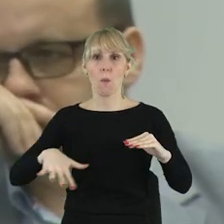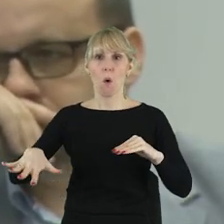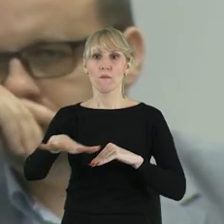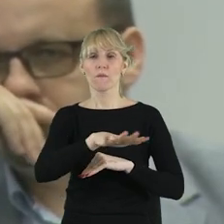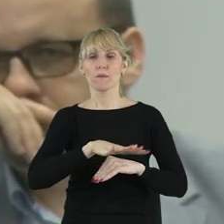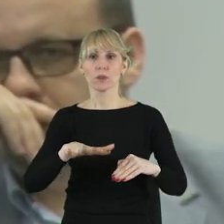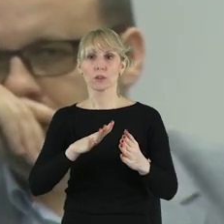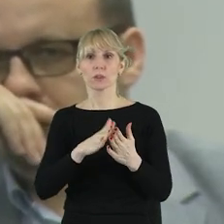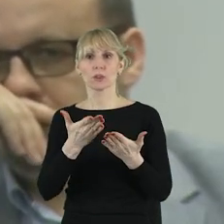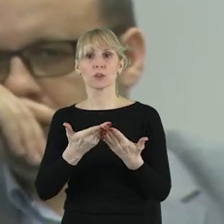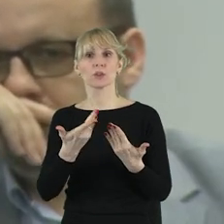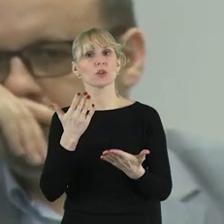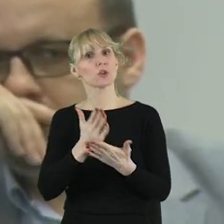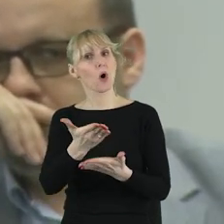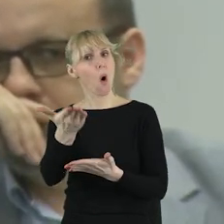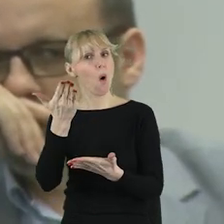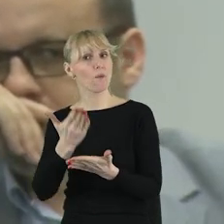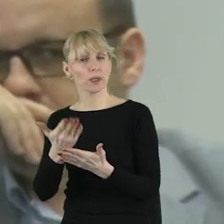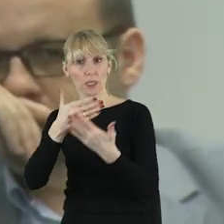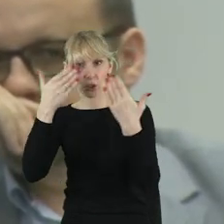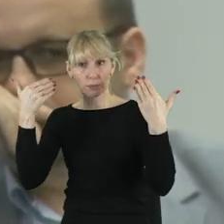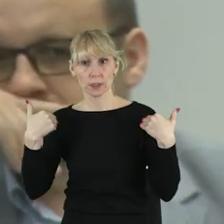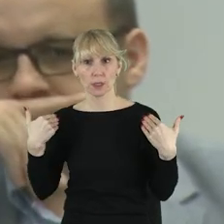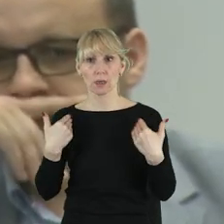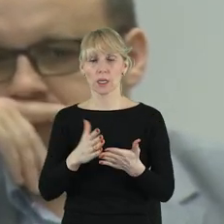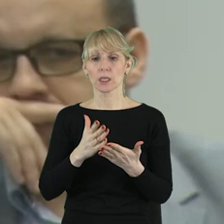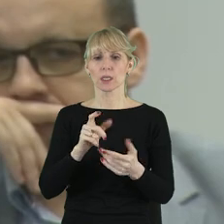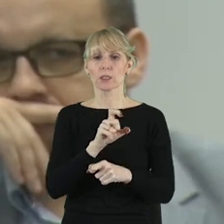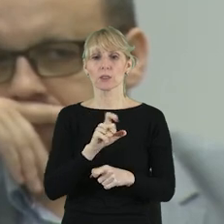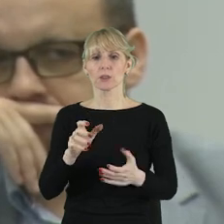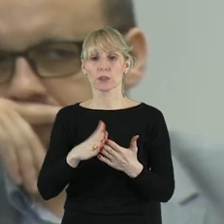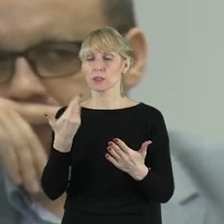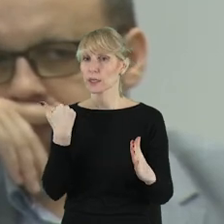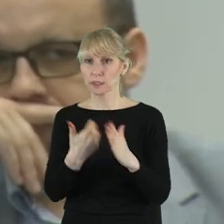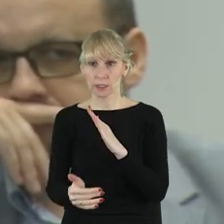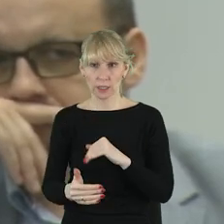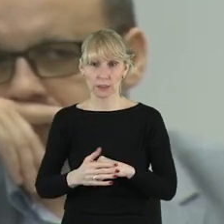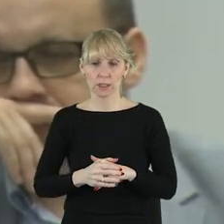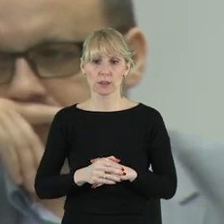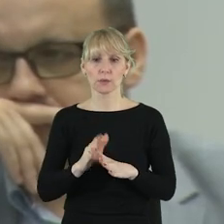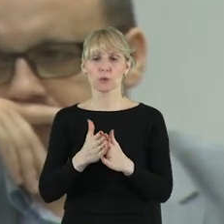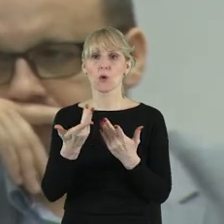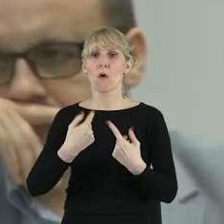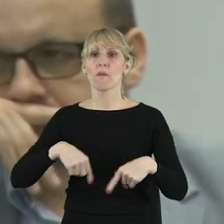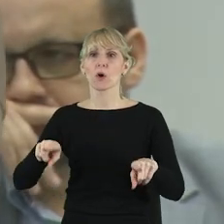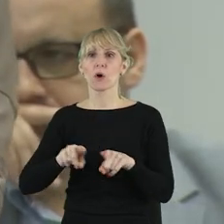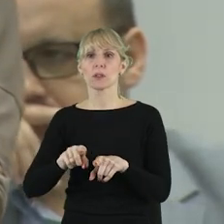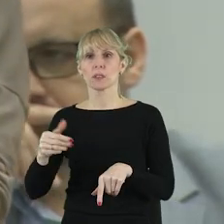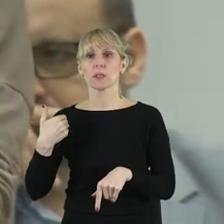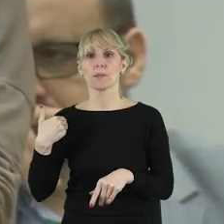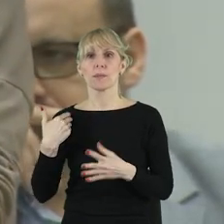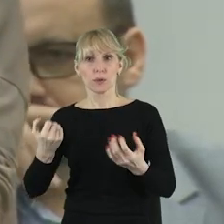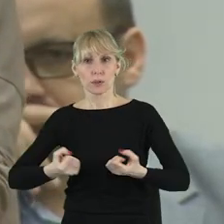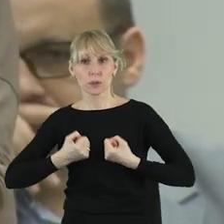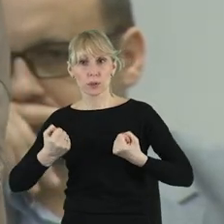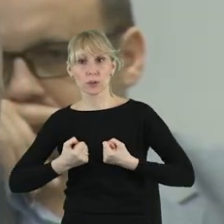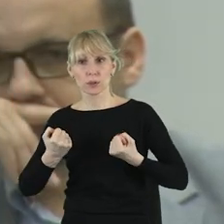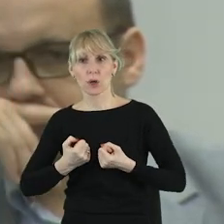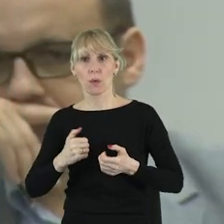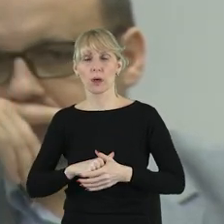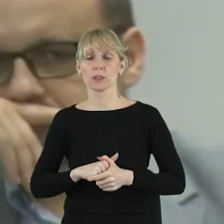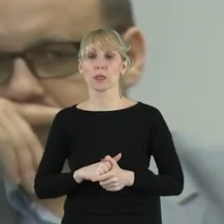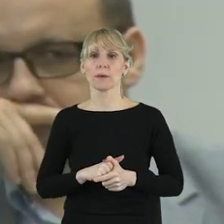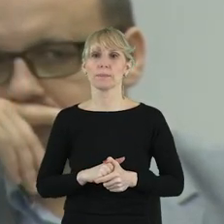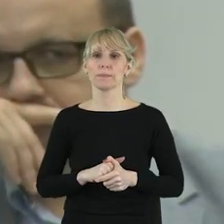jest czasem niestraconym, w którym zostało wykonanych wiele czynności niezbędnych do uruchomienia działalności. Jak chociażby